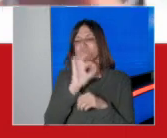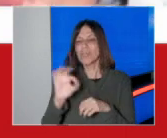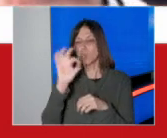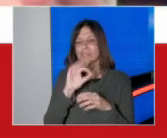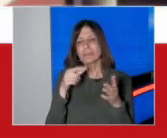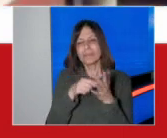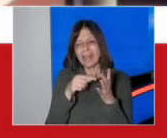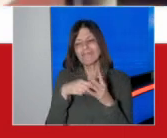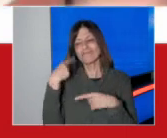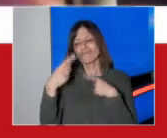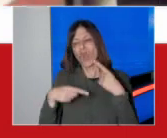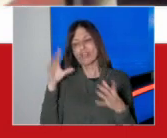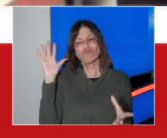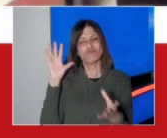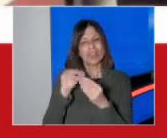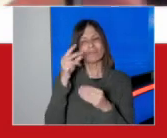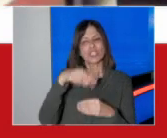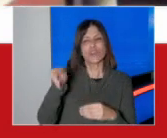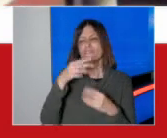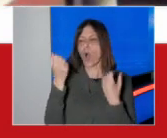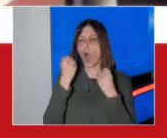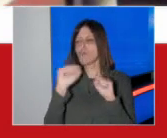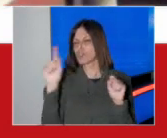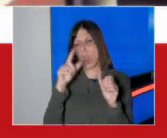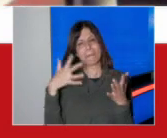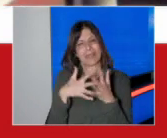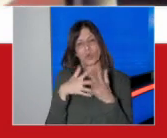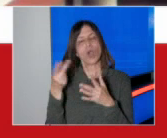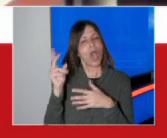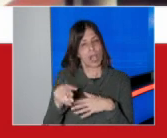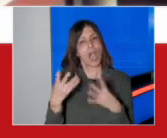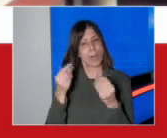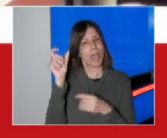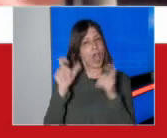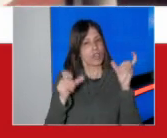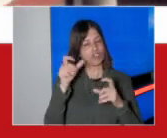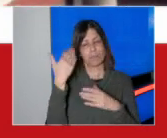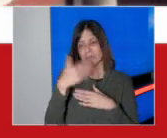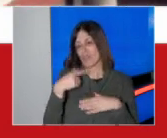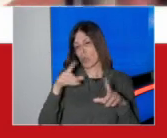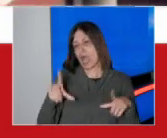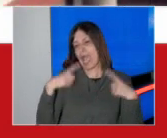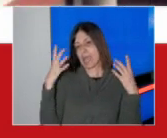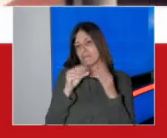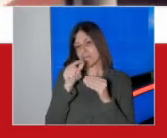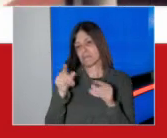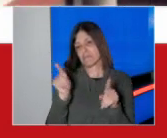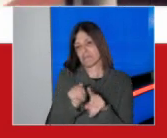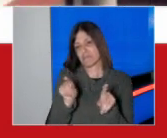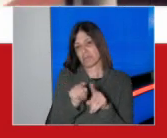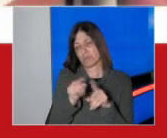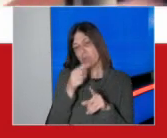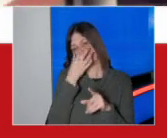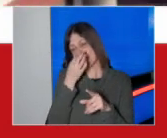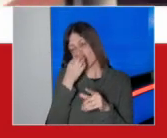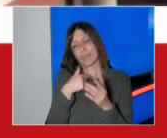לאור כל השנים האלה הסתובב החופשי, אף אחד לא בדק וכן הלאה, היא הרגה הרבה אנשים, אבל בסוף אנחנו חיים איתה כמו הצטננות,